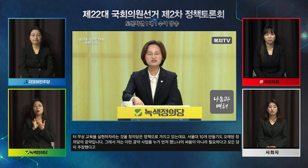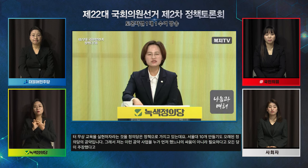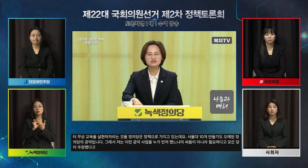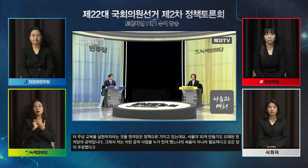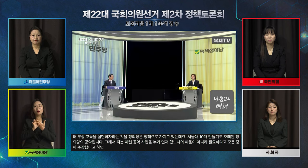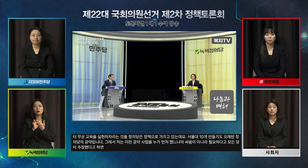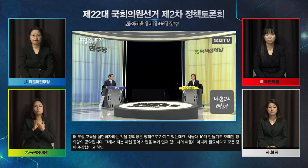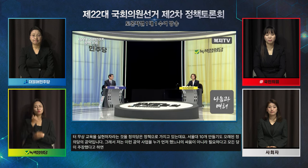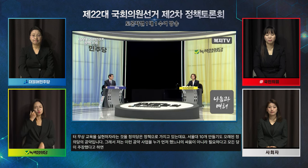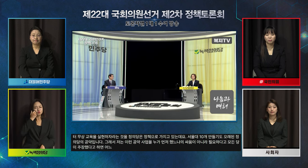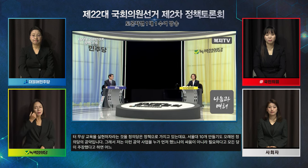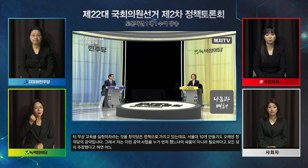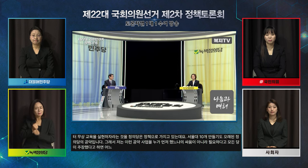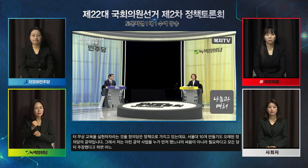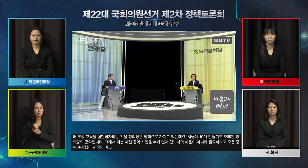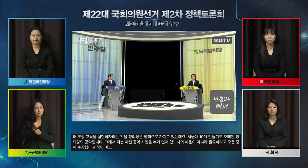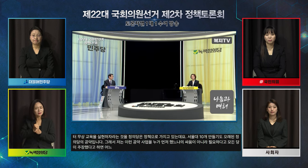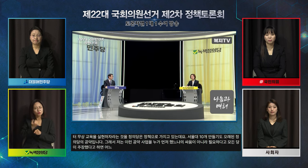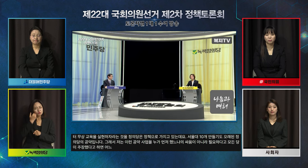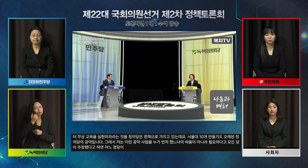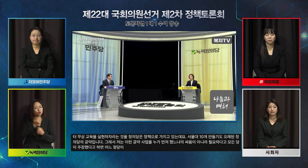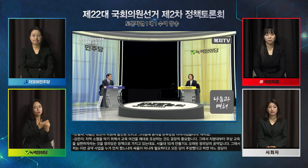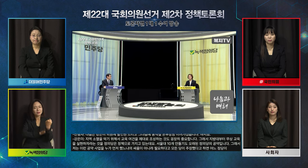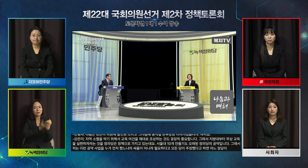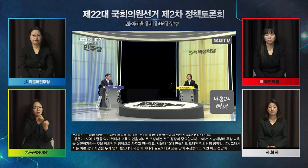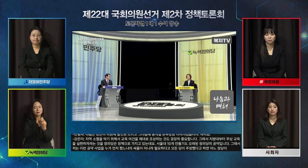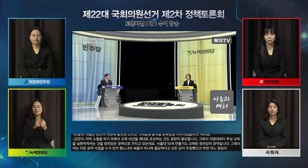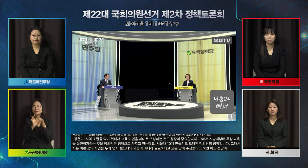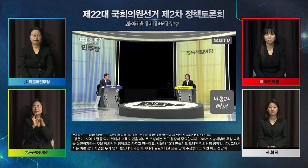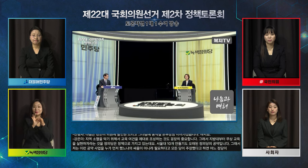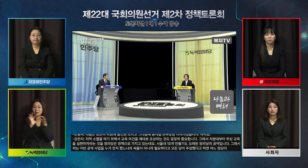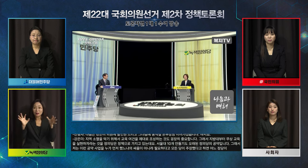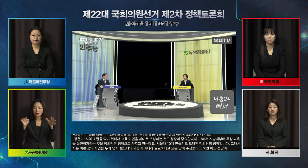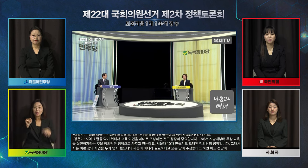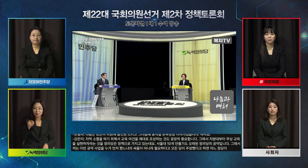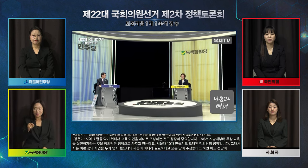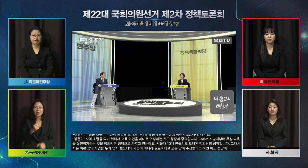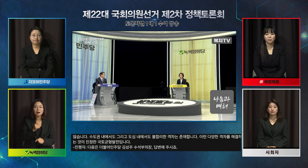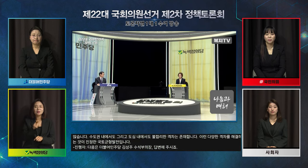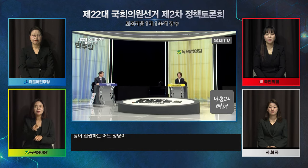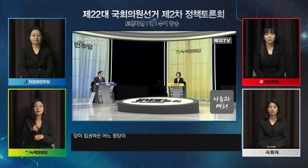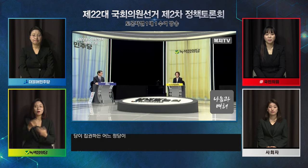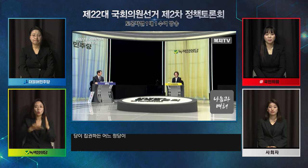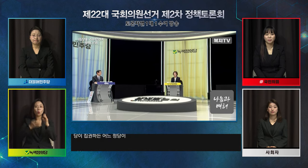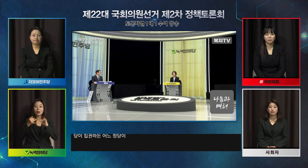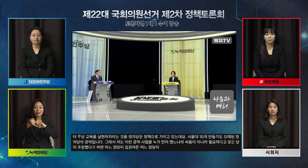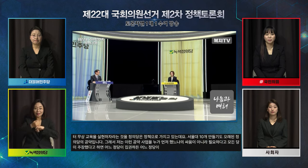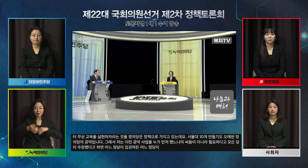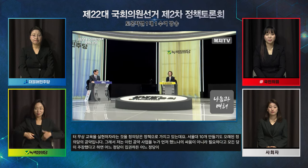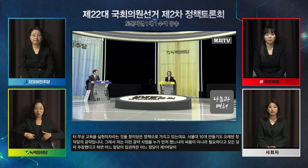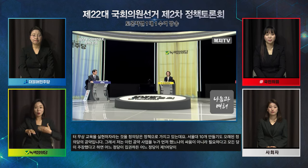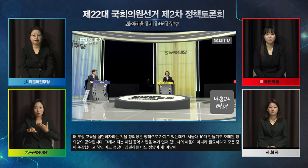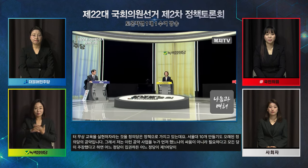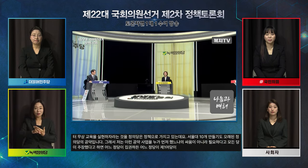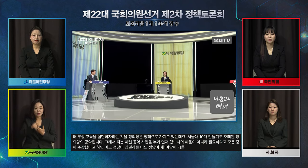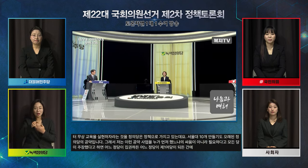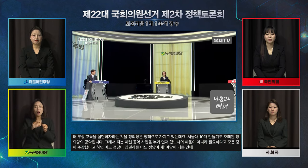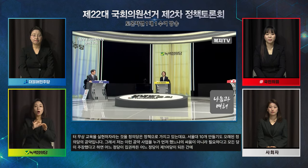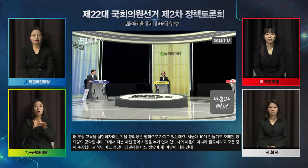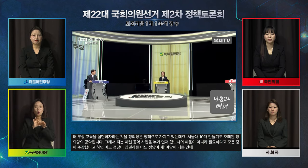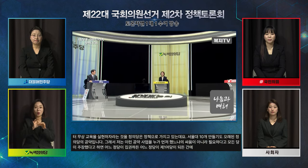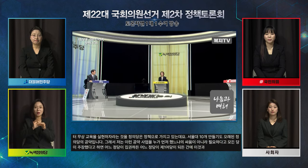어느 정당이 집권하든 어느 정당이 제1여당이 되든 간에 이것과